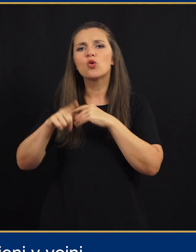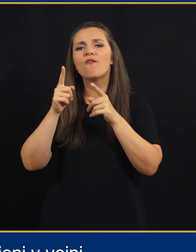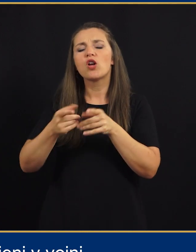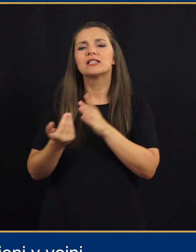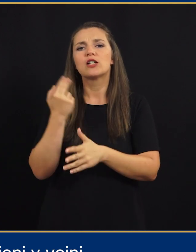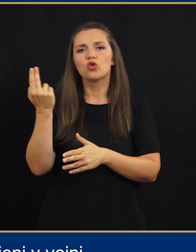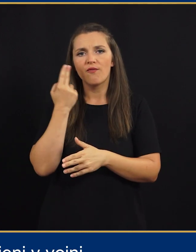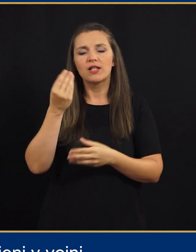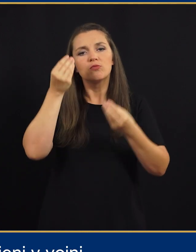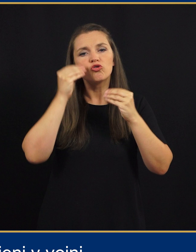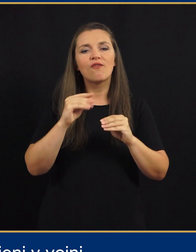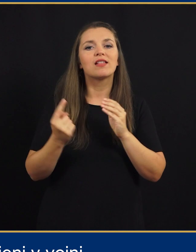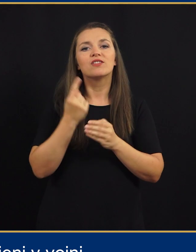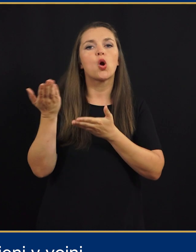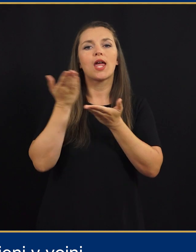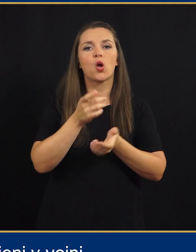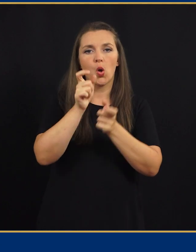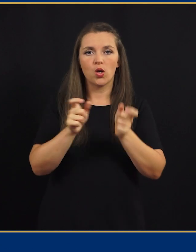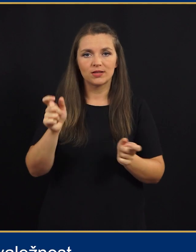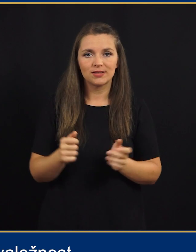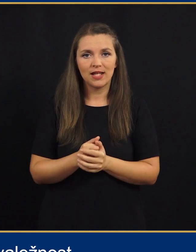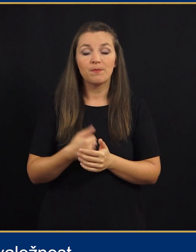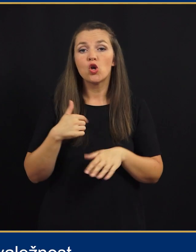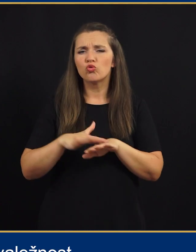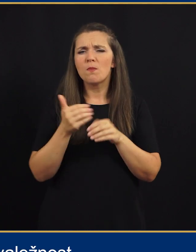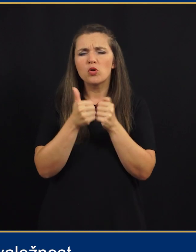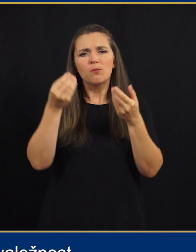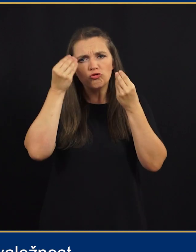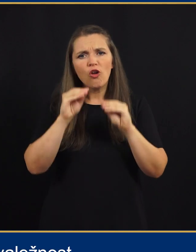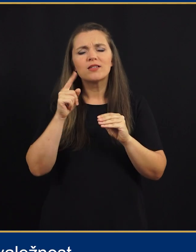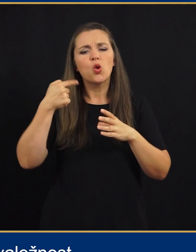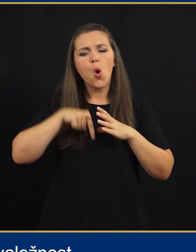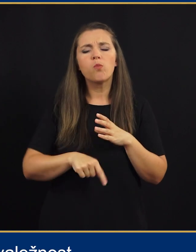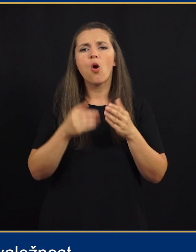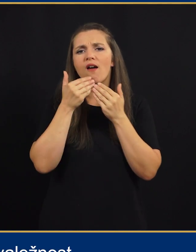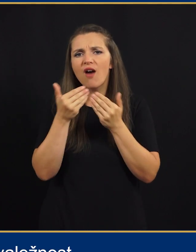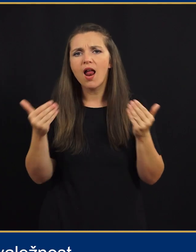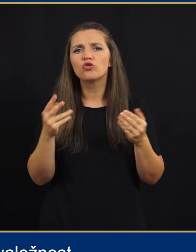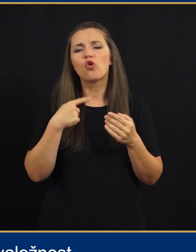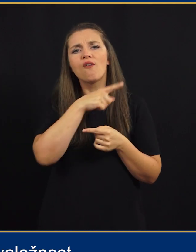za Slovenijo, spoštovani visoki gostje. Čutim posebno čast in globoko